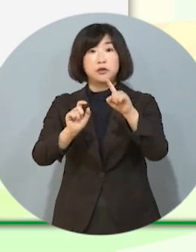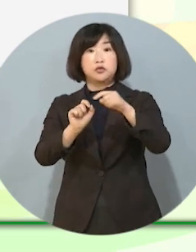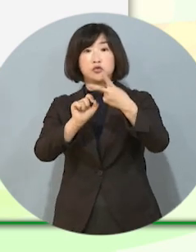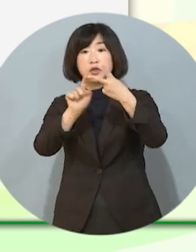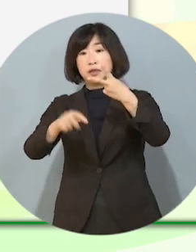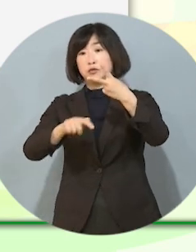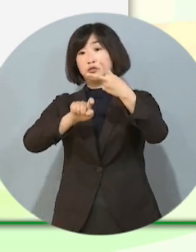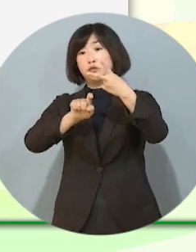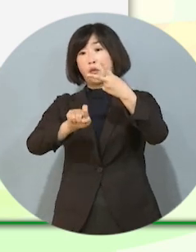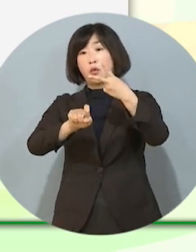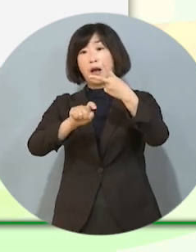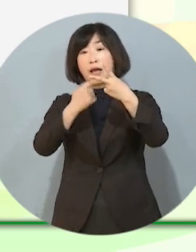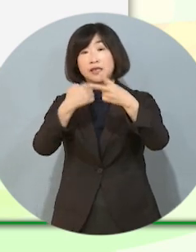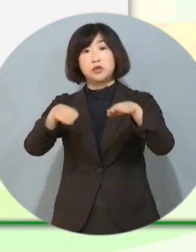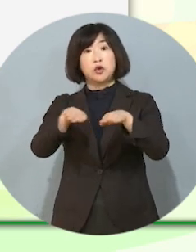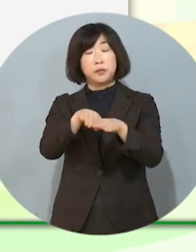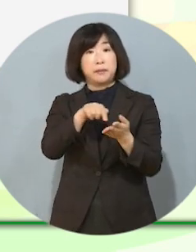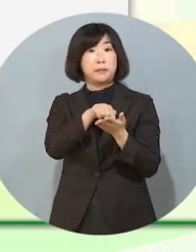日曜日まで